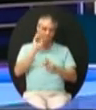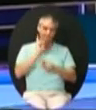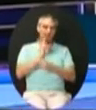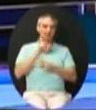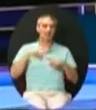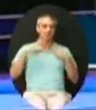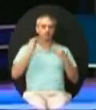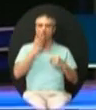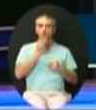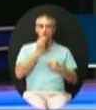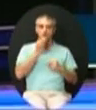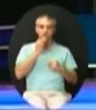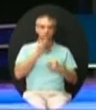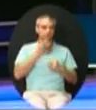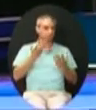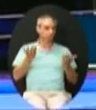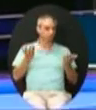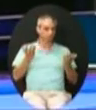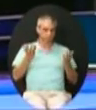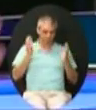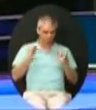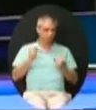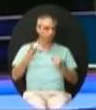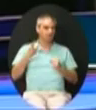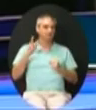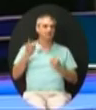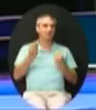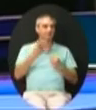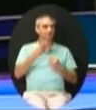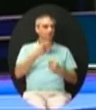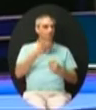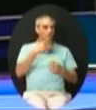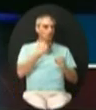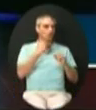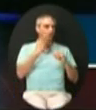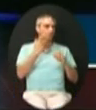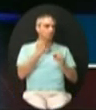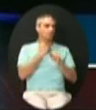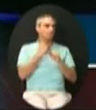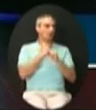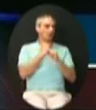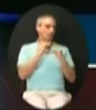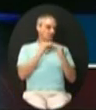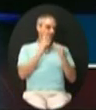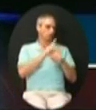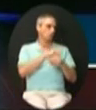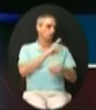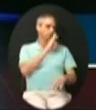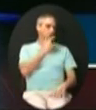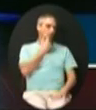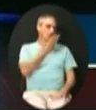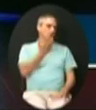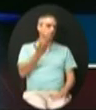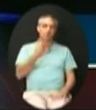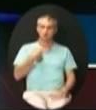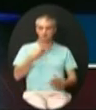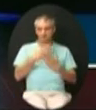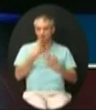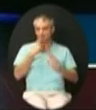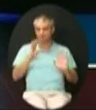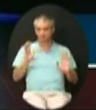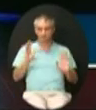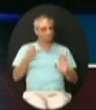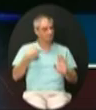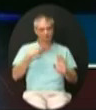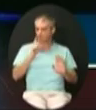ויגן על חיים של יהודים. מוודאי, חד משמעית, זה הדבר... אבל הנה, הלוחם שם פעל על פי מה שדוקטור שי אומר. עטילה, אז אני כבר אמרתי, לא, לא, לא. אני כבר